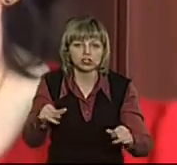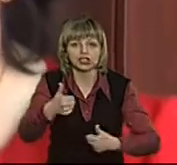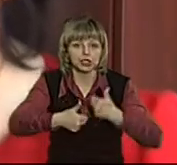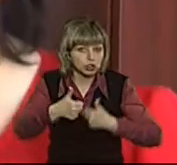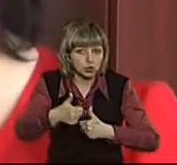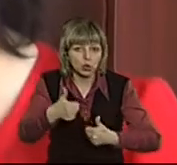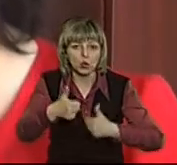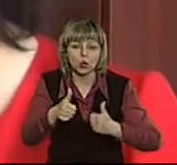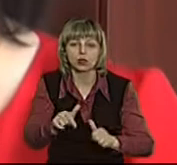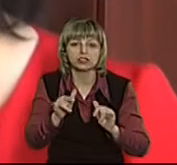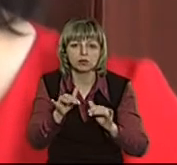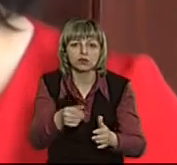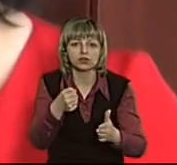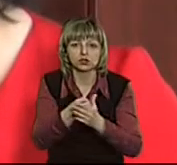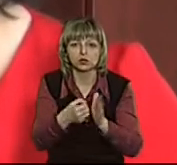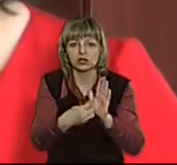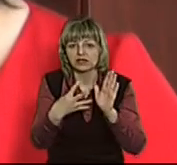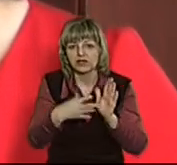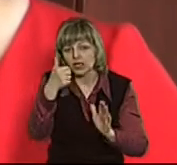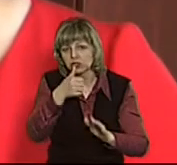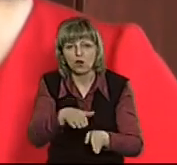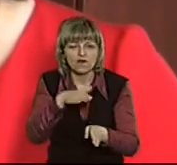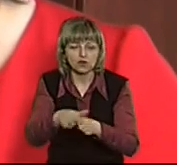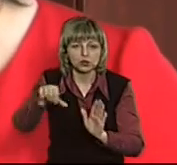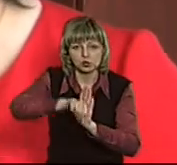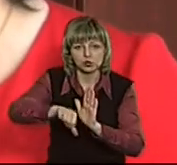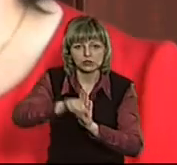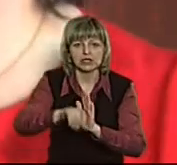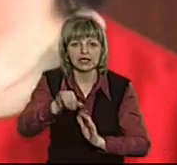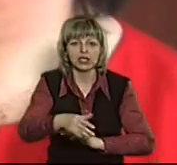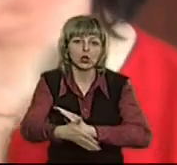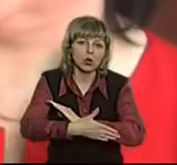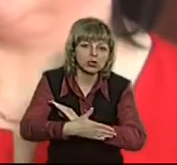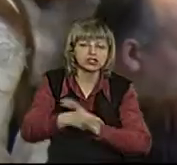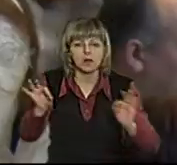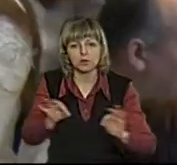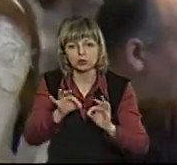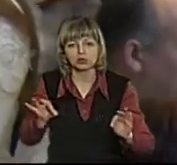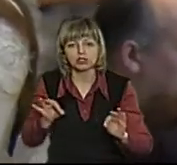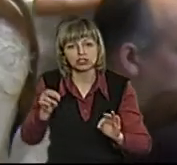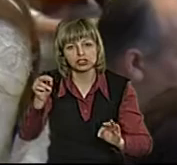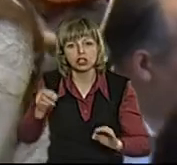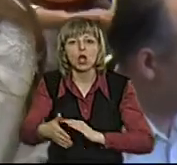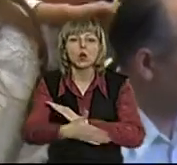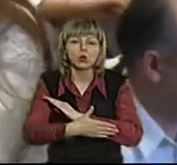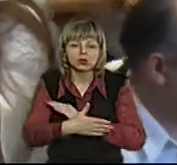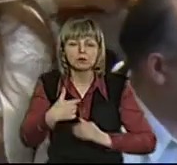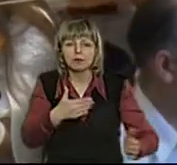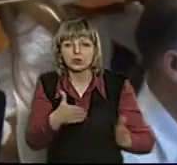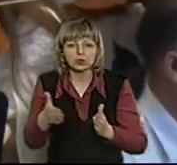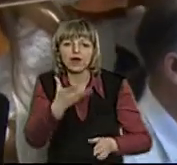Конкурс проводиться тепер до 19 років включно, можуть участвувати в ньому і коледжі, і музичні училища. Ми підготували дуже гарні